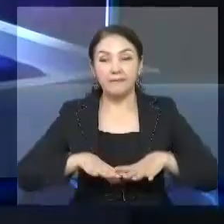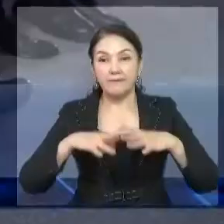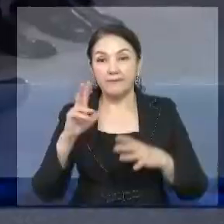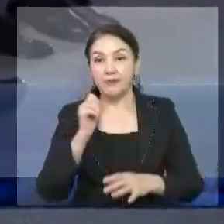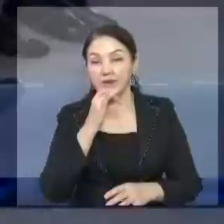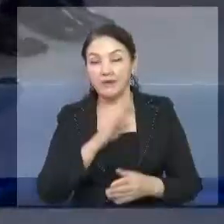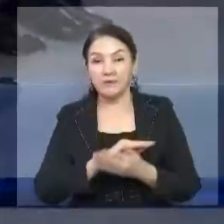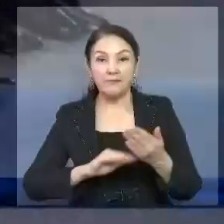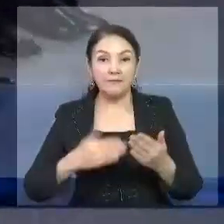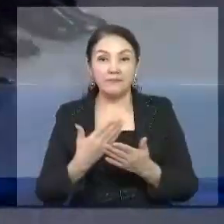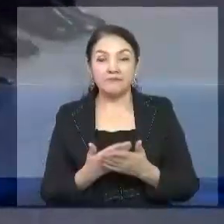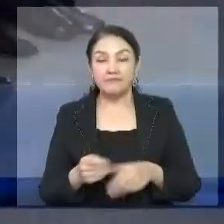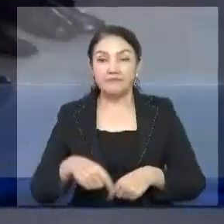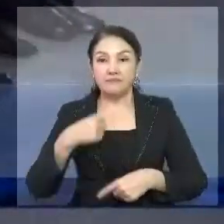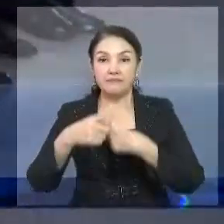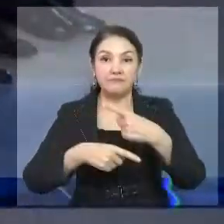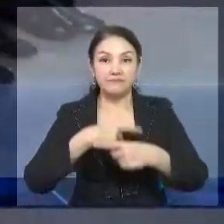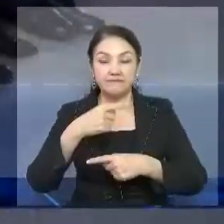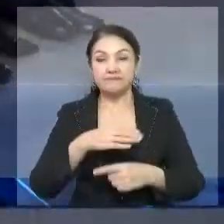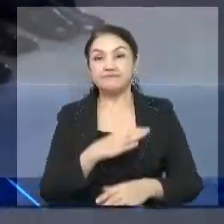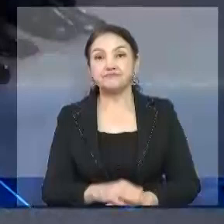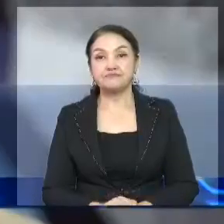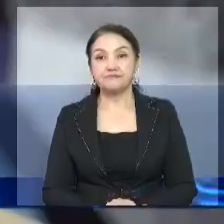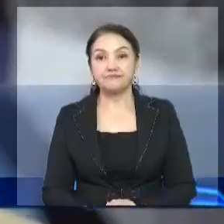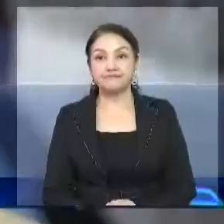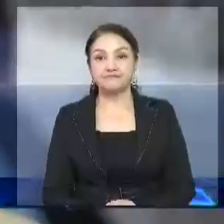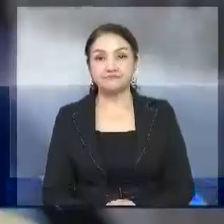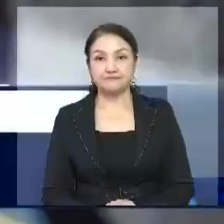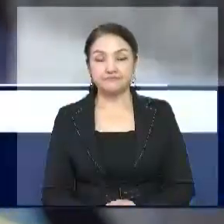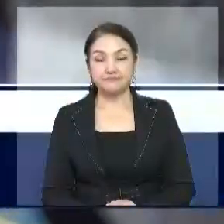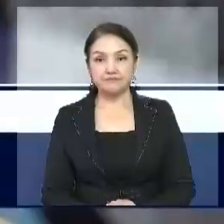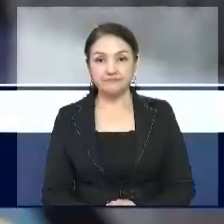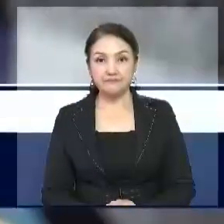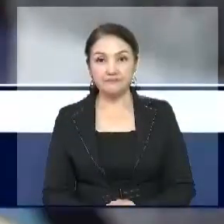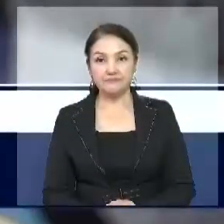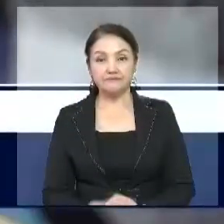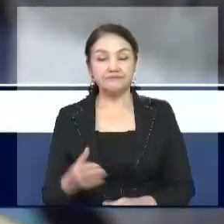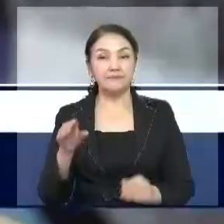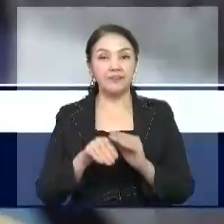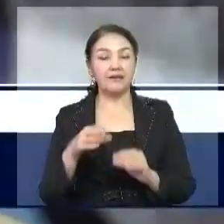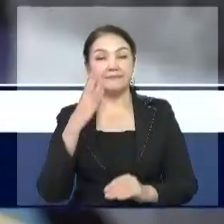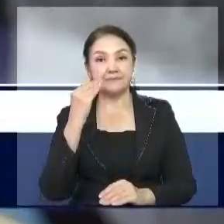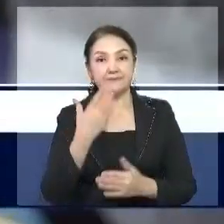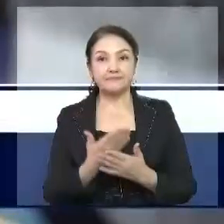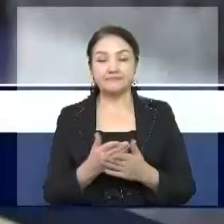300 лет. Реликвия передается из поколения в поколение. Приехали с Кызылординской области, с Алматы,